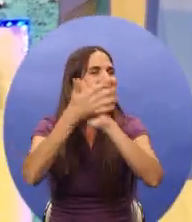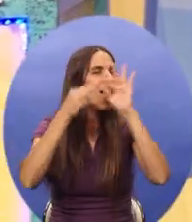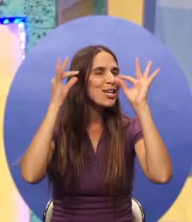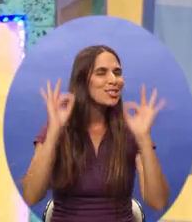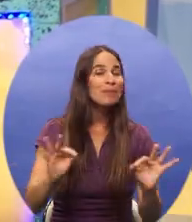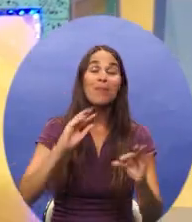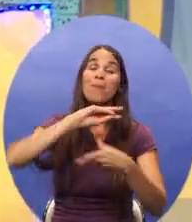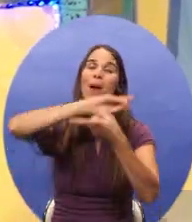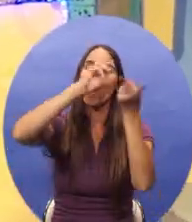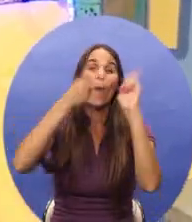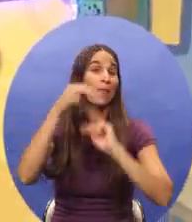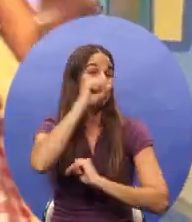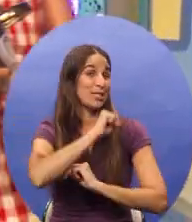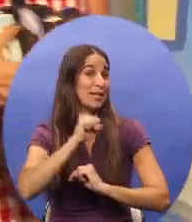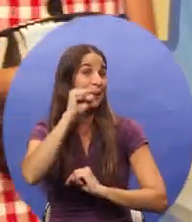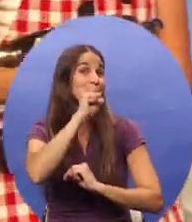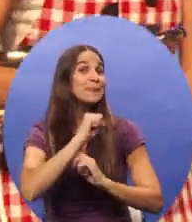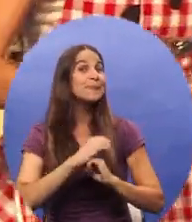בעולם השירים.